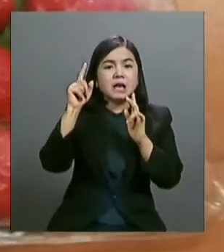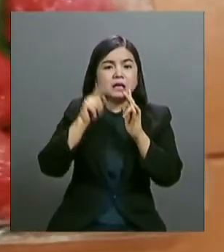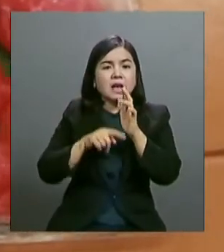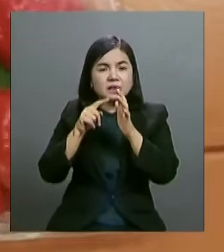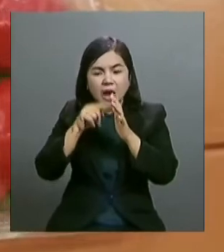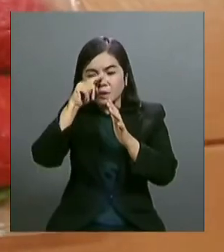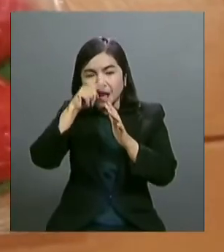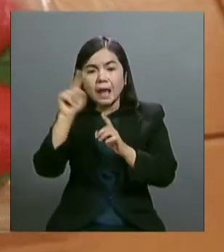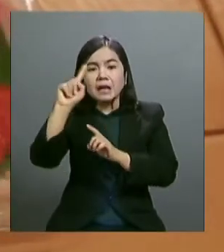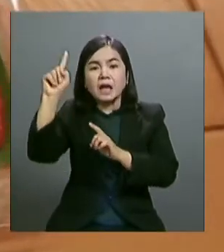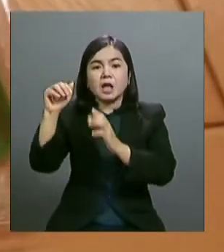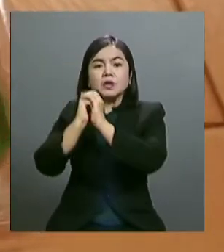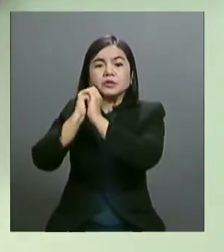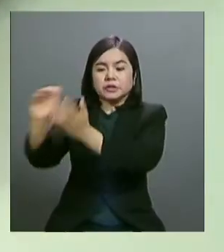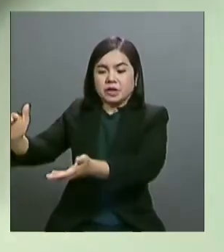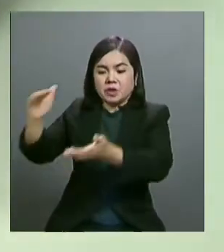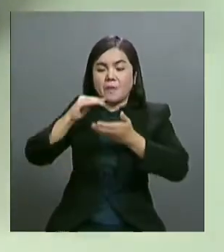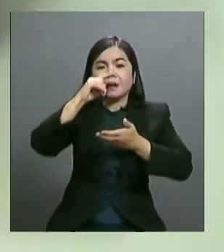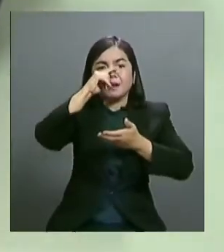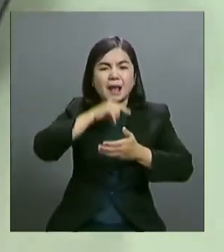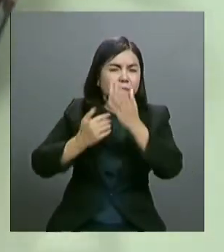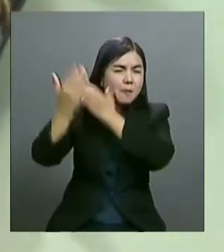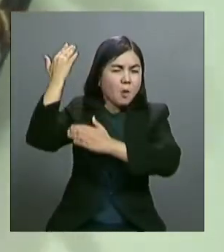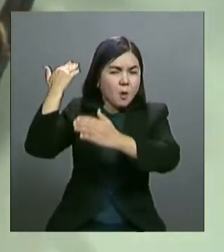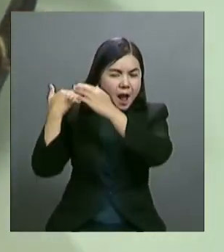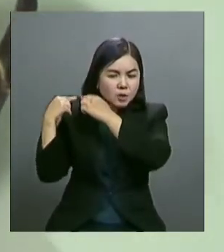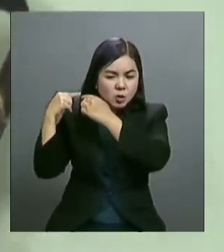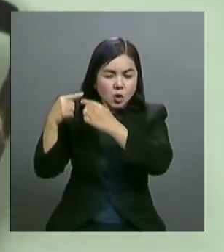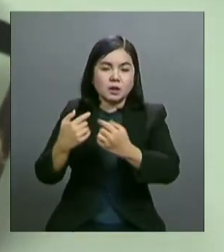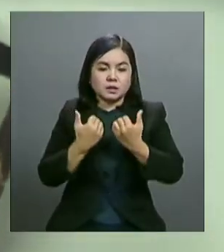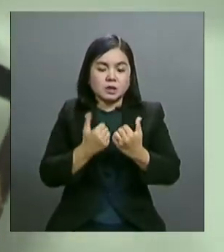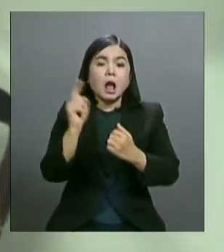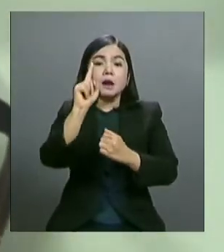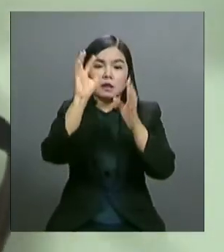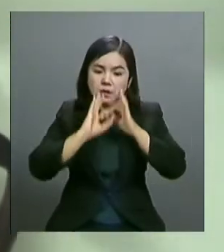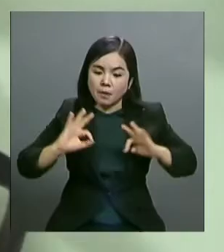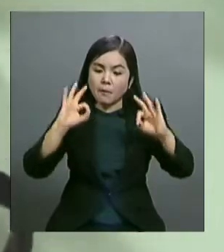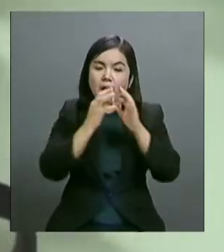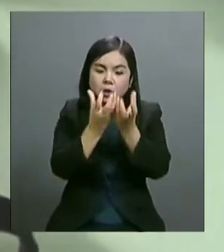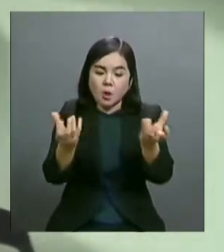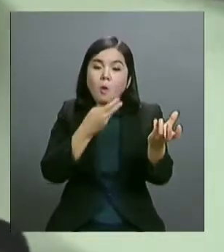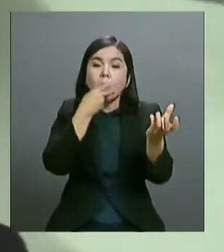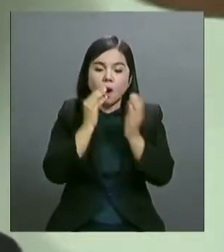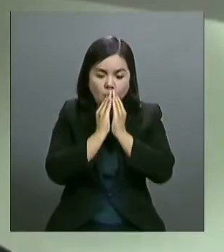สืบทอดกันรุ่นต่อรุ่นเป็นเวลานานนิยมนำมาบวงสรวงในพิธีต่าง